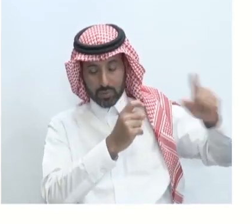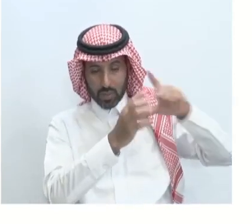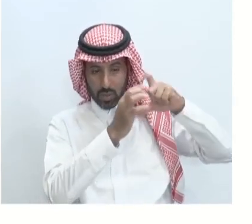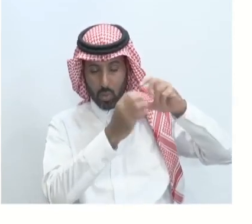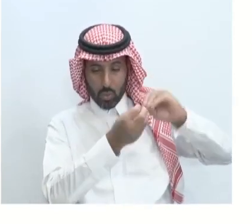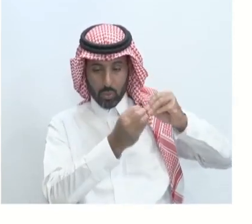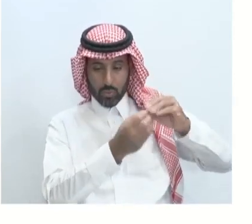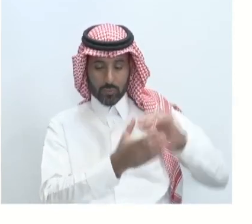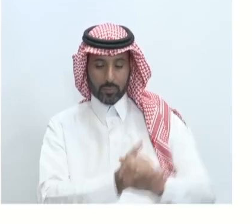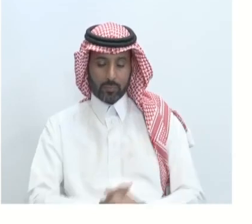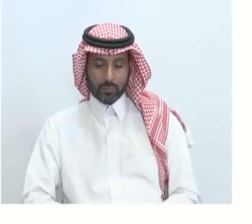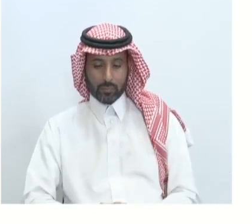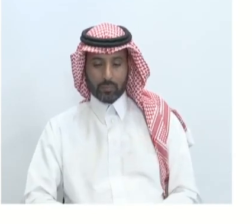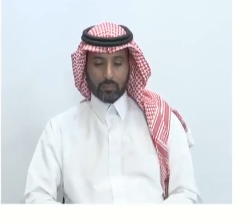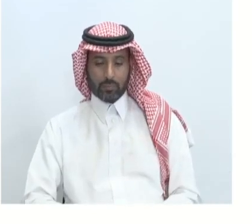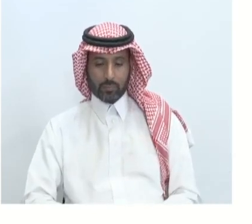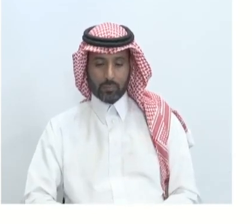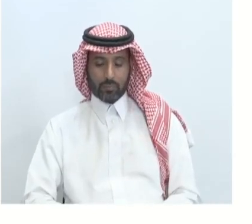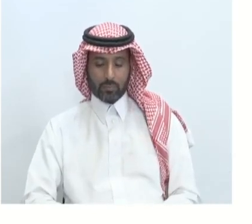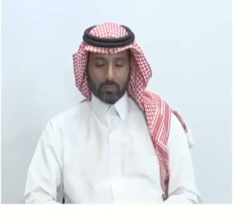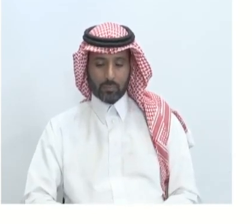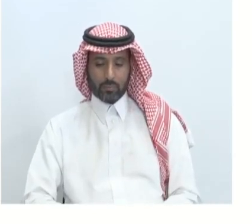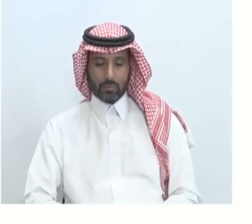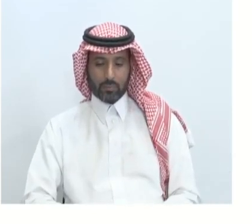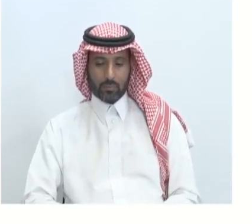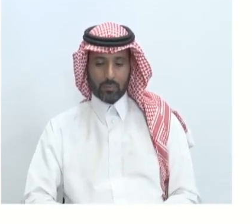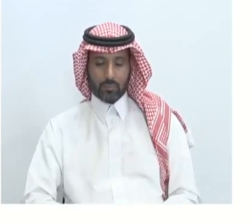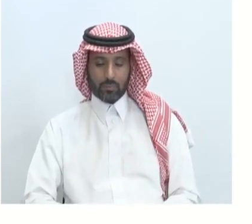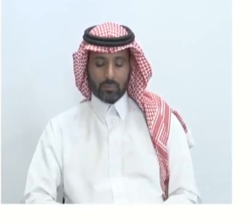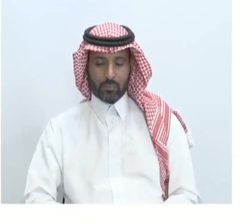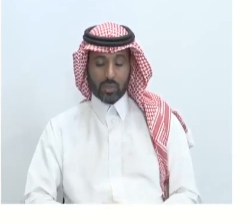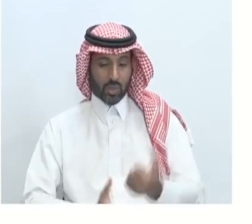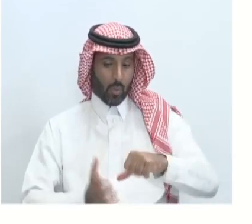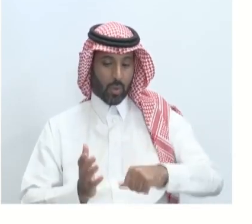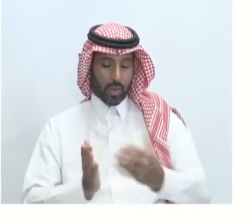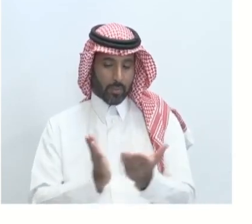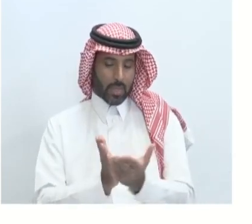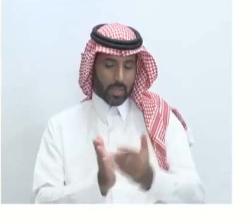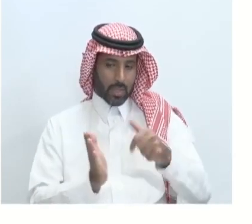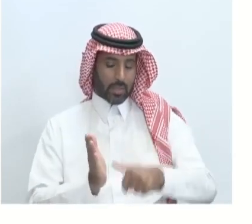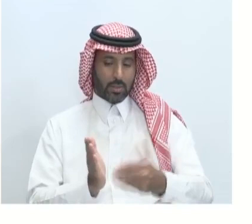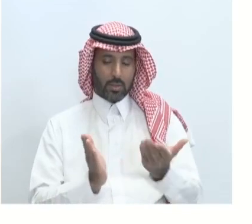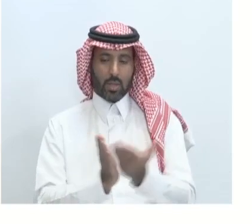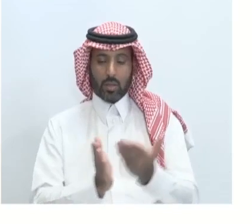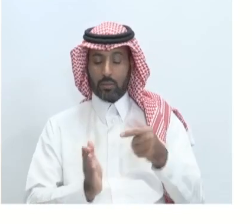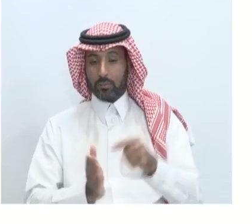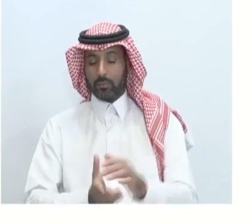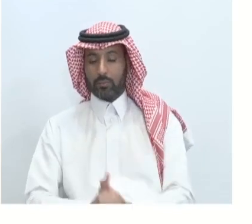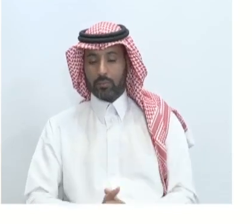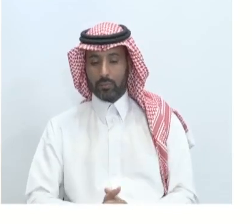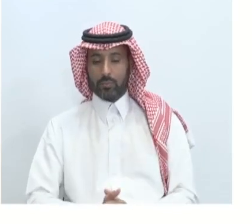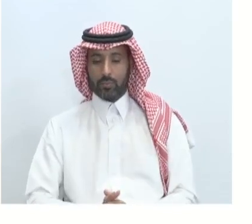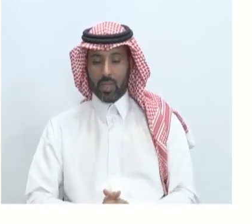بواسطه الفلاتر الطيفيه في تقويمنا الختامي لهذا اليوم عزيزي الطالب عزيزتي